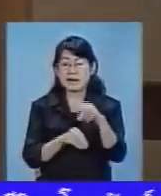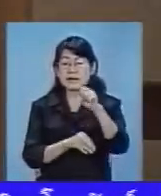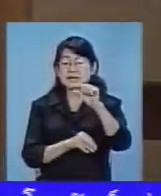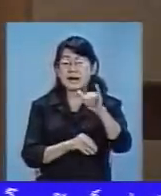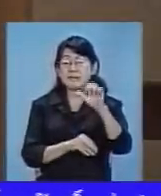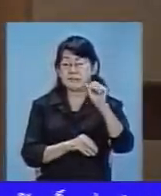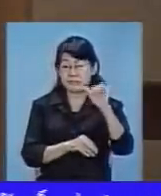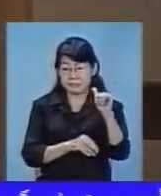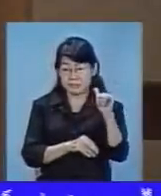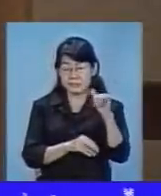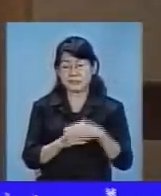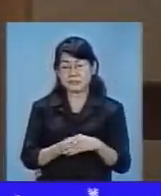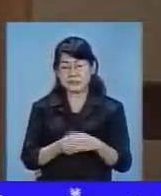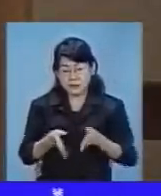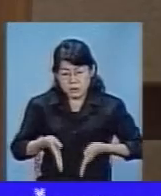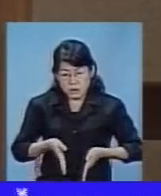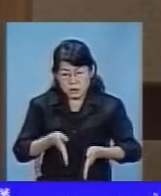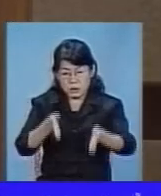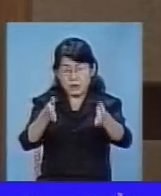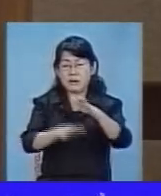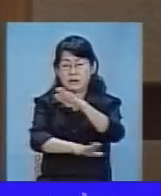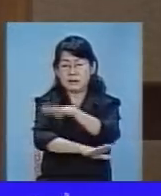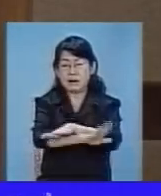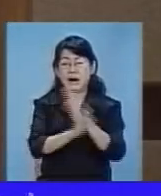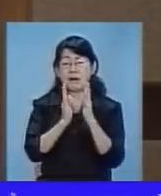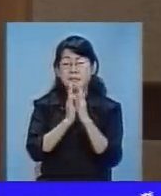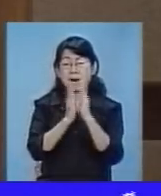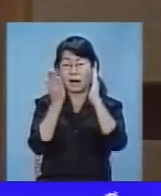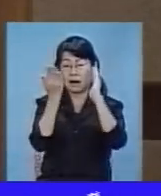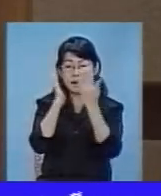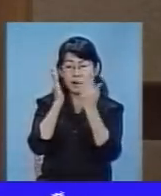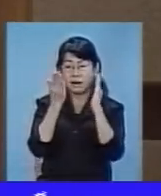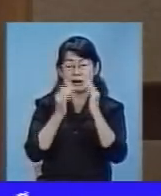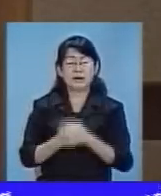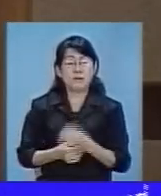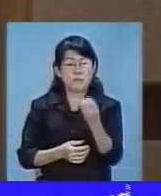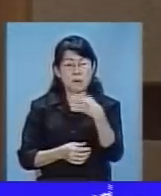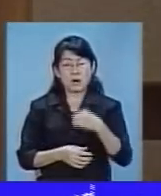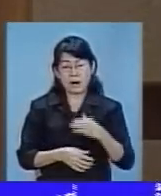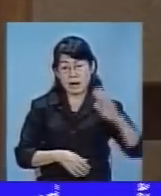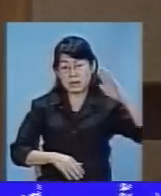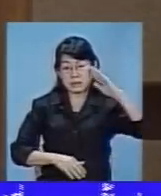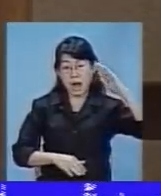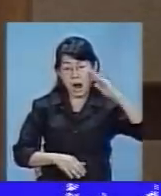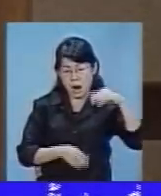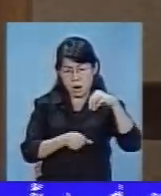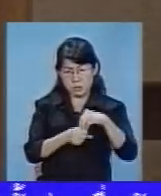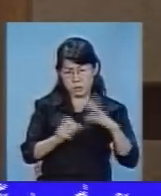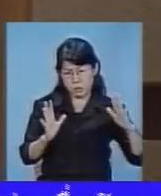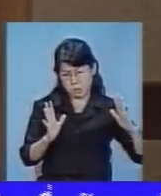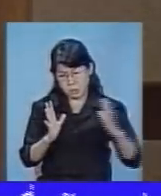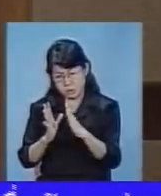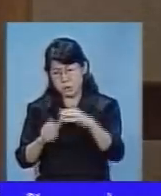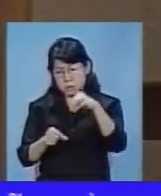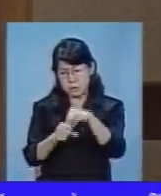ร์แล้วก็ต่อเนื่องมาถึง4แยกราชประสงค์เนี่ยท่านบอกว่า ทหารปิดล้อมควบคุมอยู่ไ